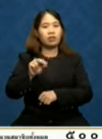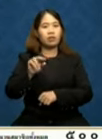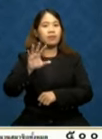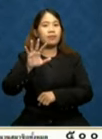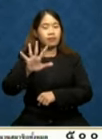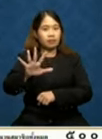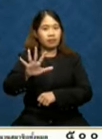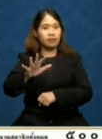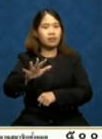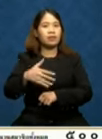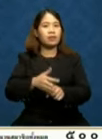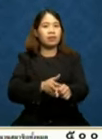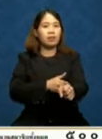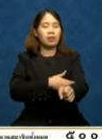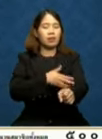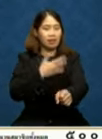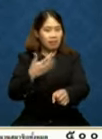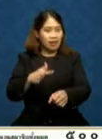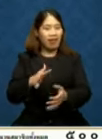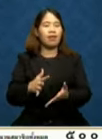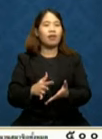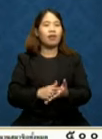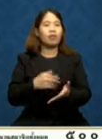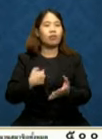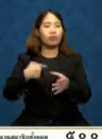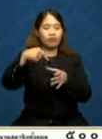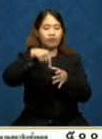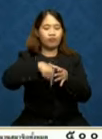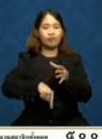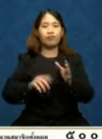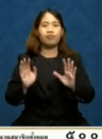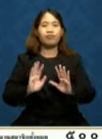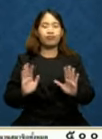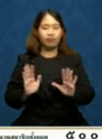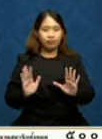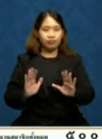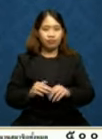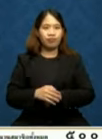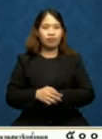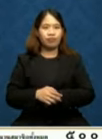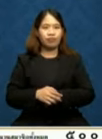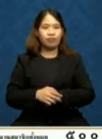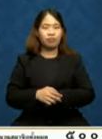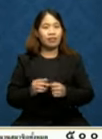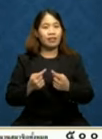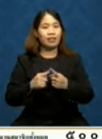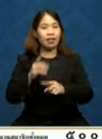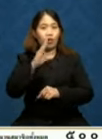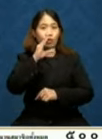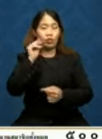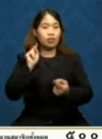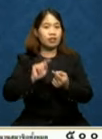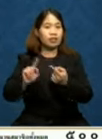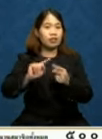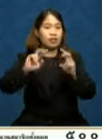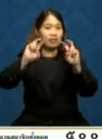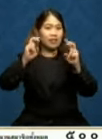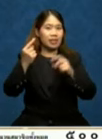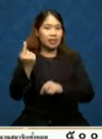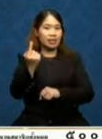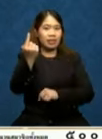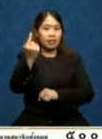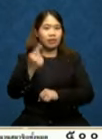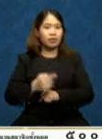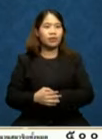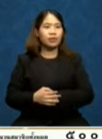เป็นหลายปีนะครับผมขอไม่ลงรายละเอียดทั้งหมดนะครับในอนุสัญญาฉบับนี้ครับแต่จะขอพูดถึงประเด็นเดียวเลยครับ